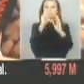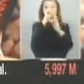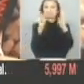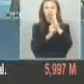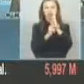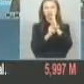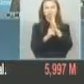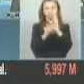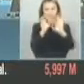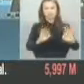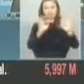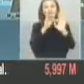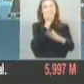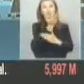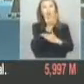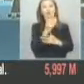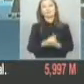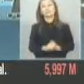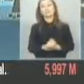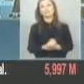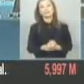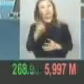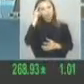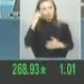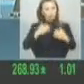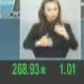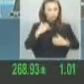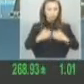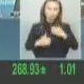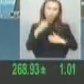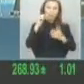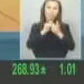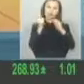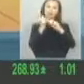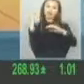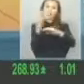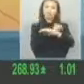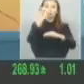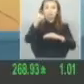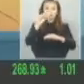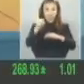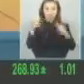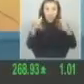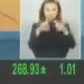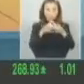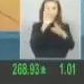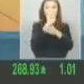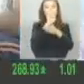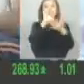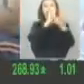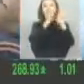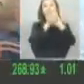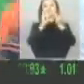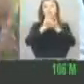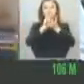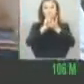ำกัด จากความกังวลในสถานการณ์ทางการเมืองทำให้กับบริษัทในกลุ่มเซ็นทรัลได้ตั้งคณะกรรมการเ